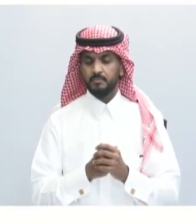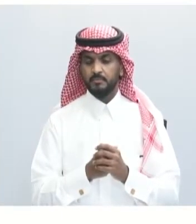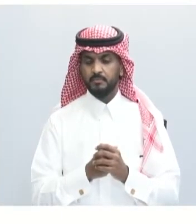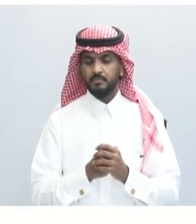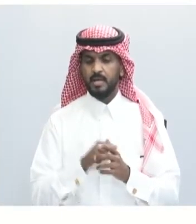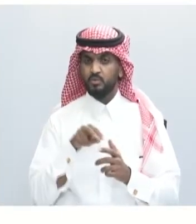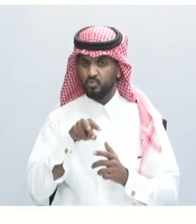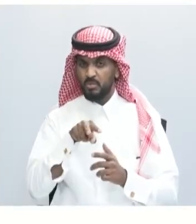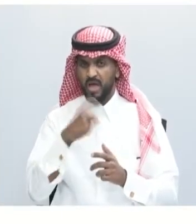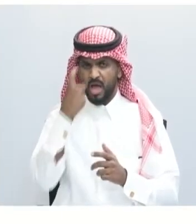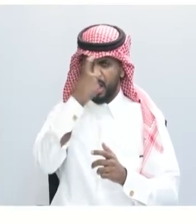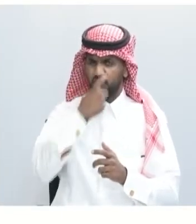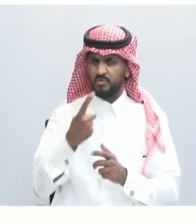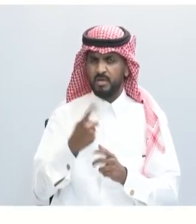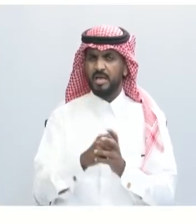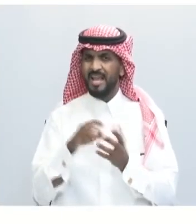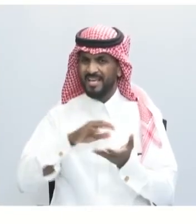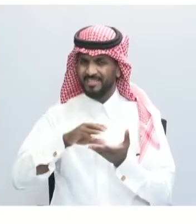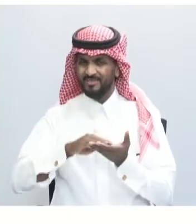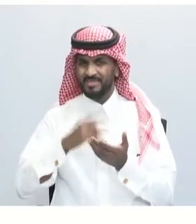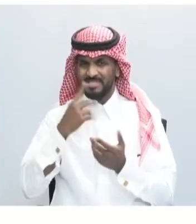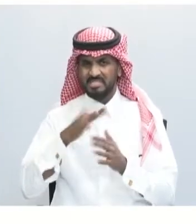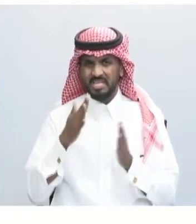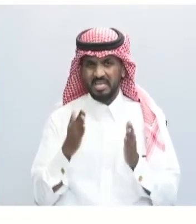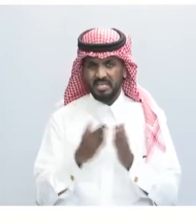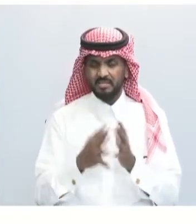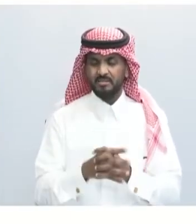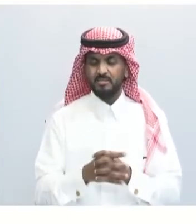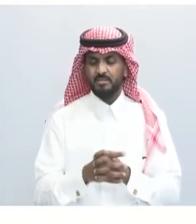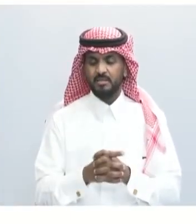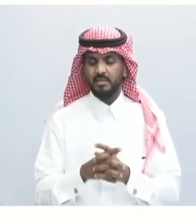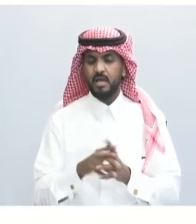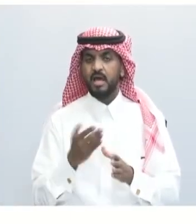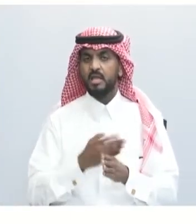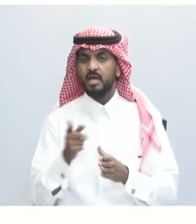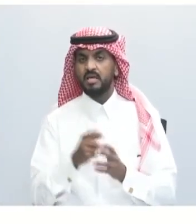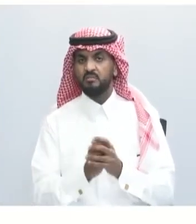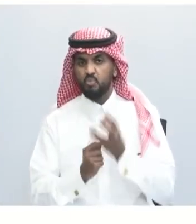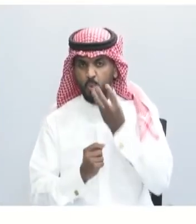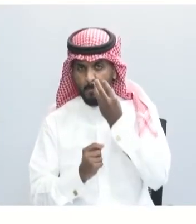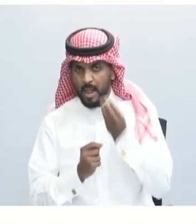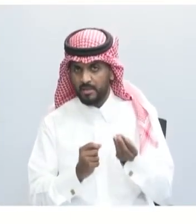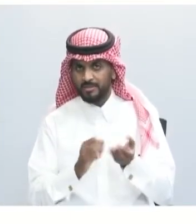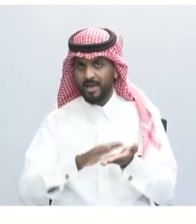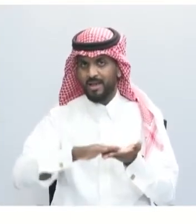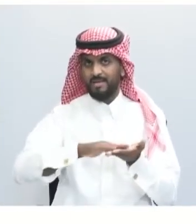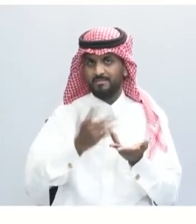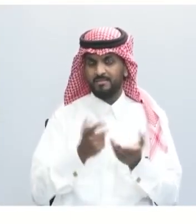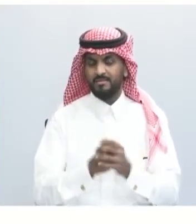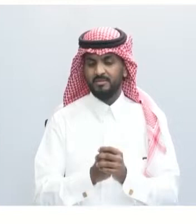انتما غضبان لانني لقيت غلافا صغيرا بل لانك القيت بمهملات على الارض